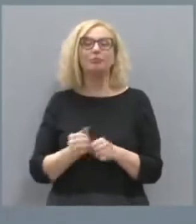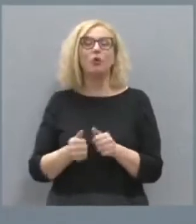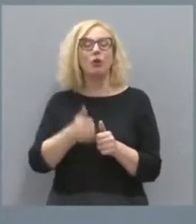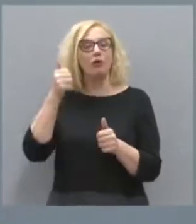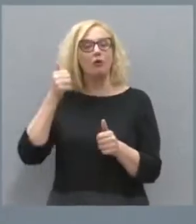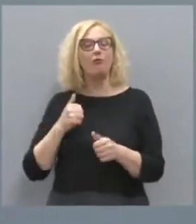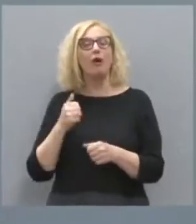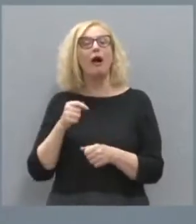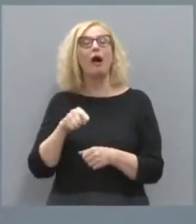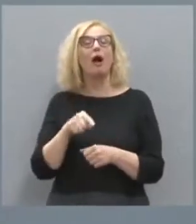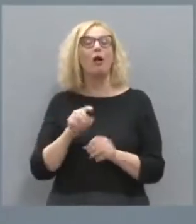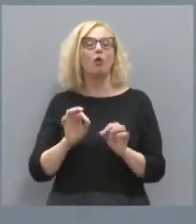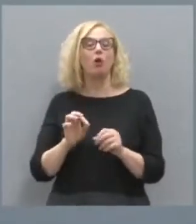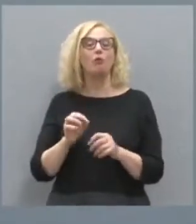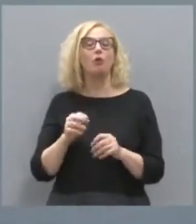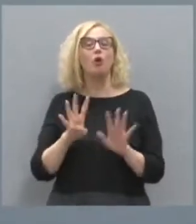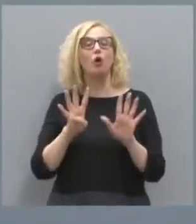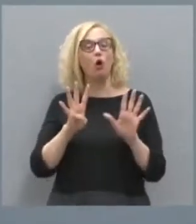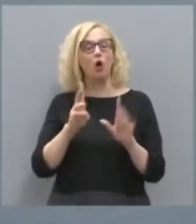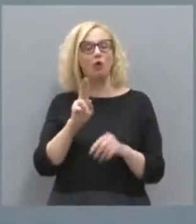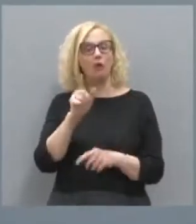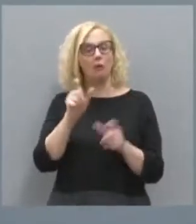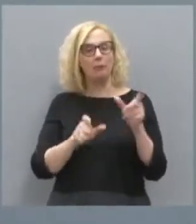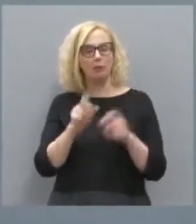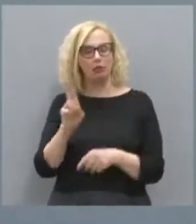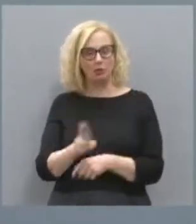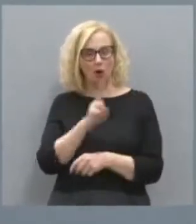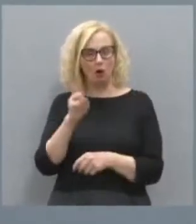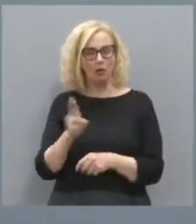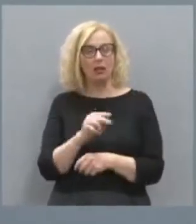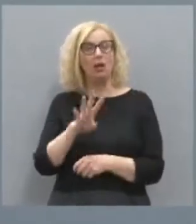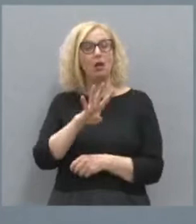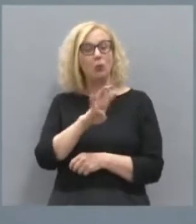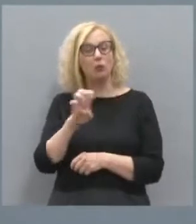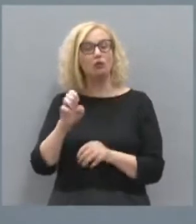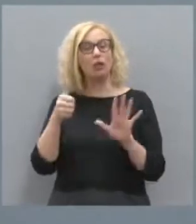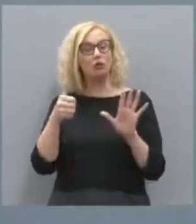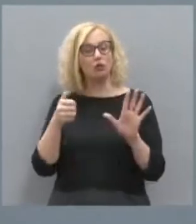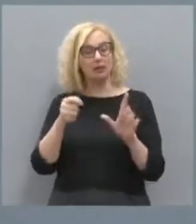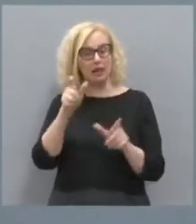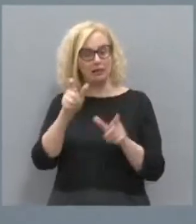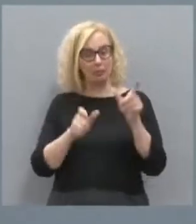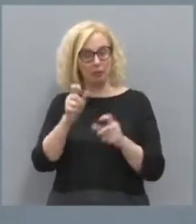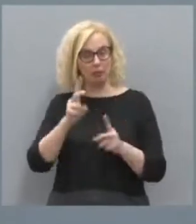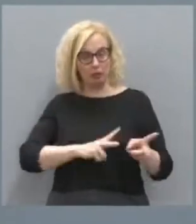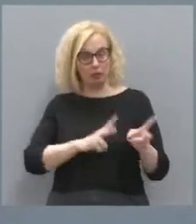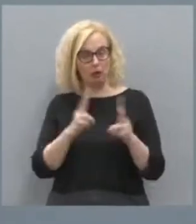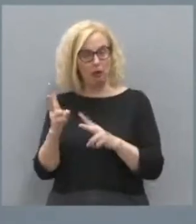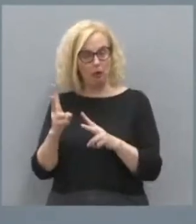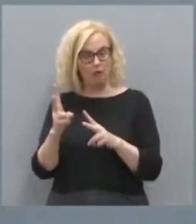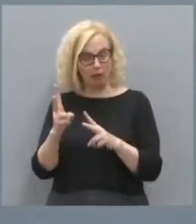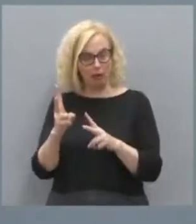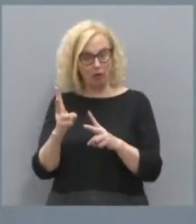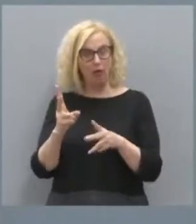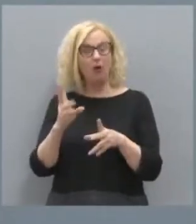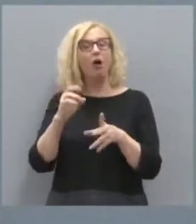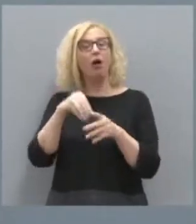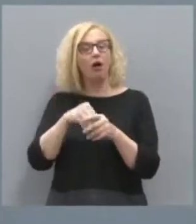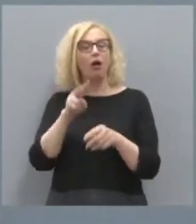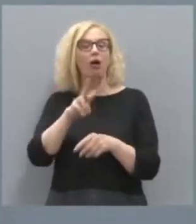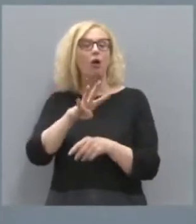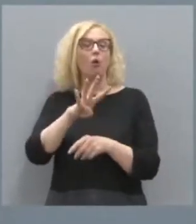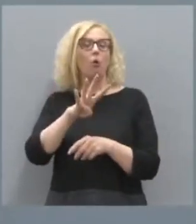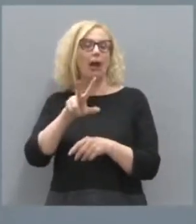deceduti erano nove avevamo 460 pazienti ricoverati di cui 43 in